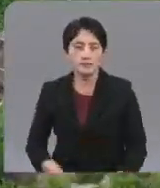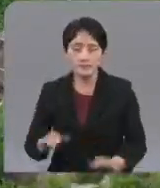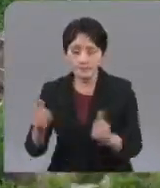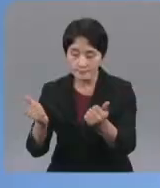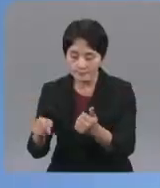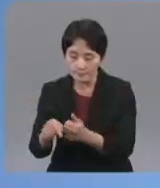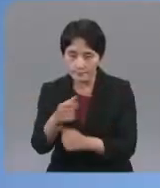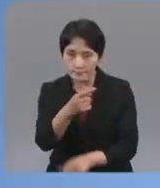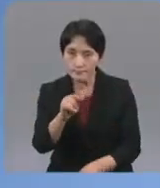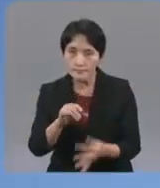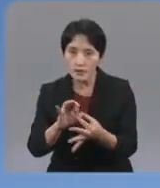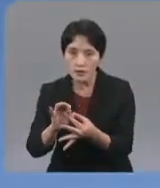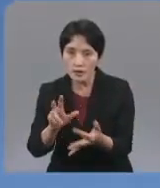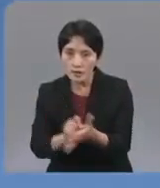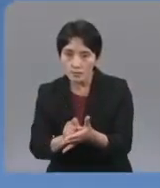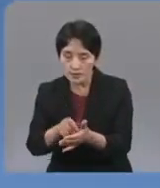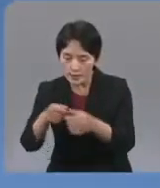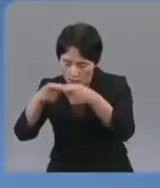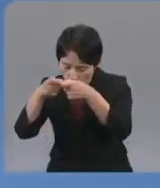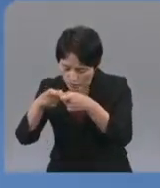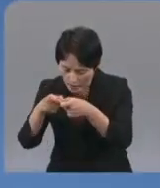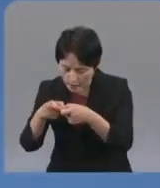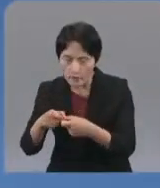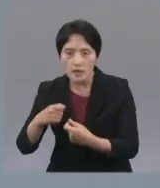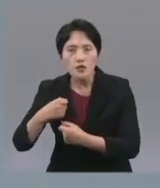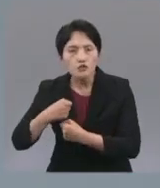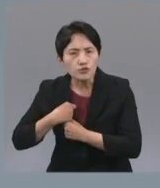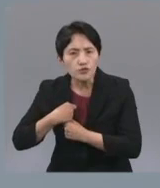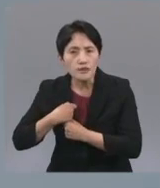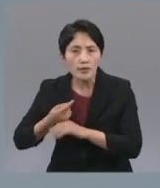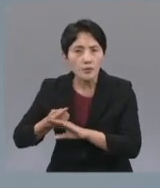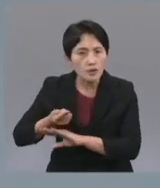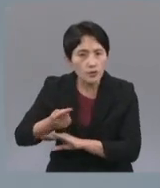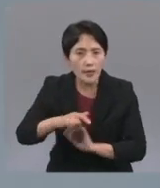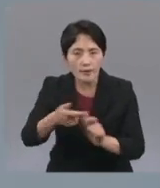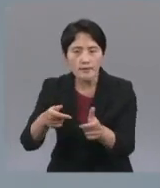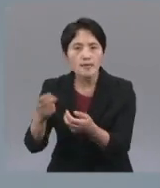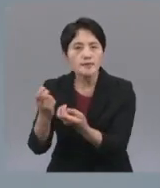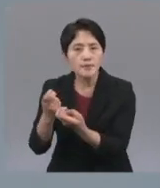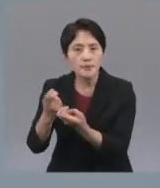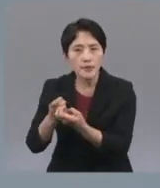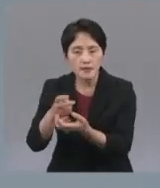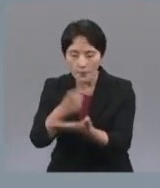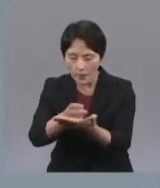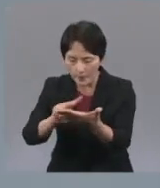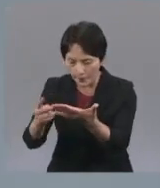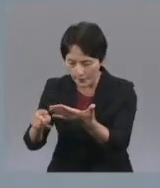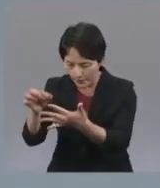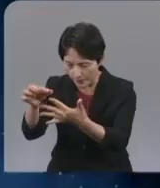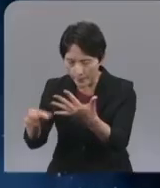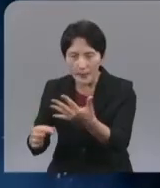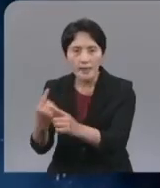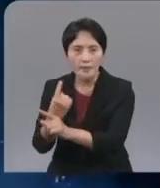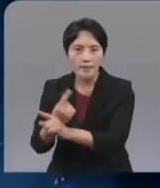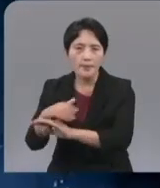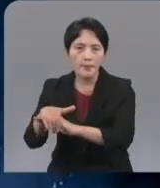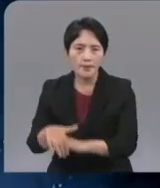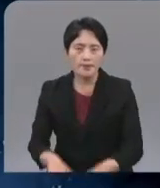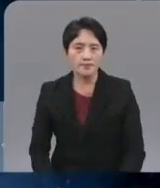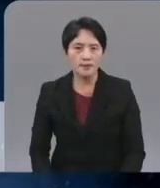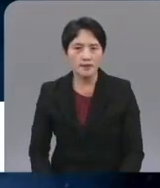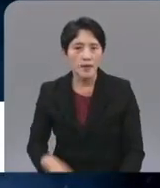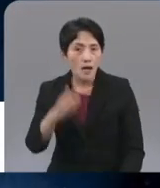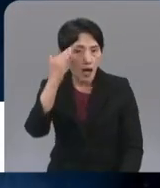ووقع الجانبان ايضا على استراتيجيه الردع المعدله التي تضم ضم تدابير الاستجابه العسكريه